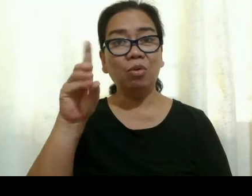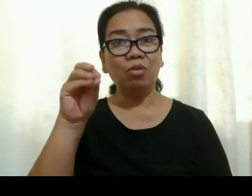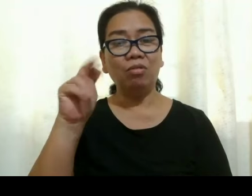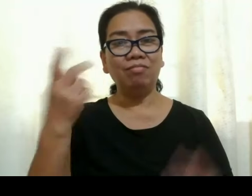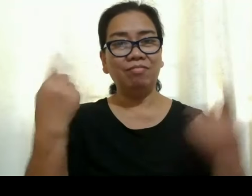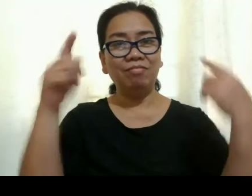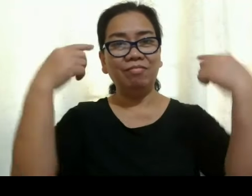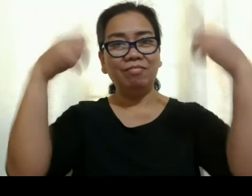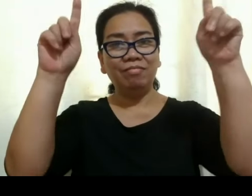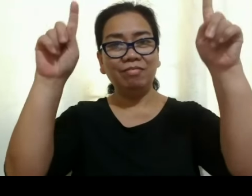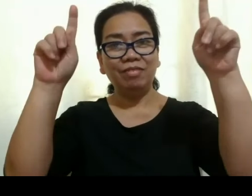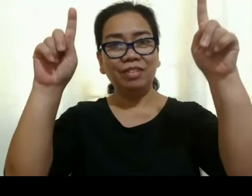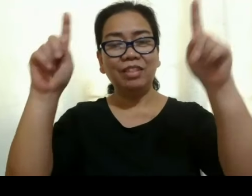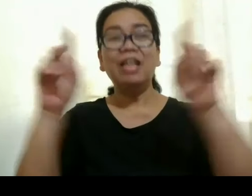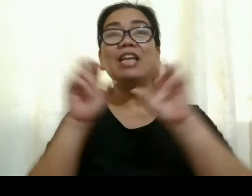sibilisadong